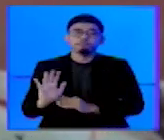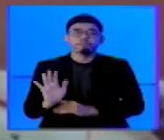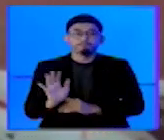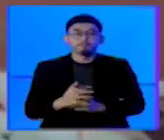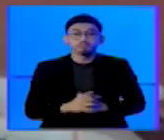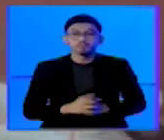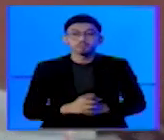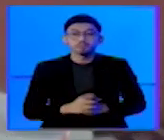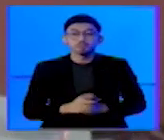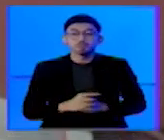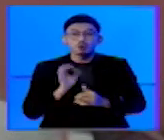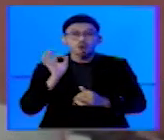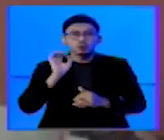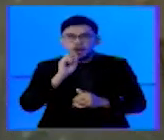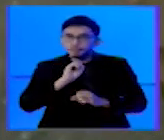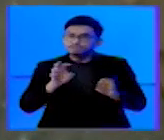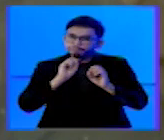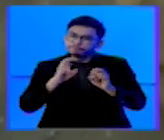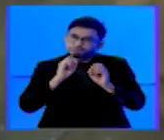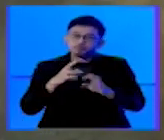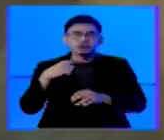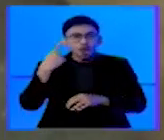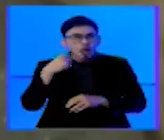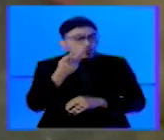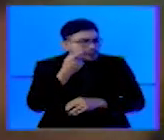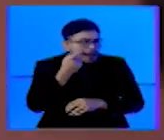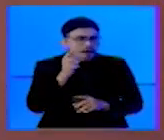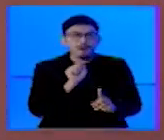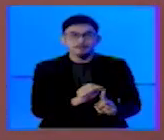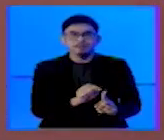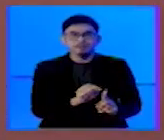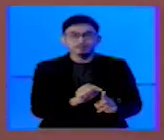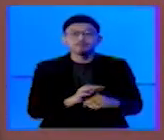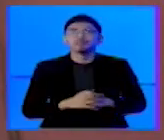waspada, tidak ceroboh, dan menjauhkan buah hati dari benda-benda atau area